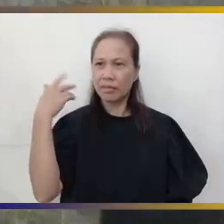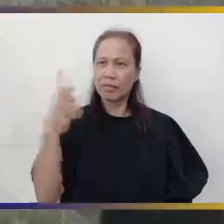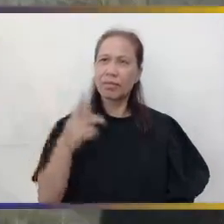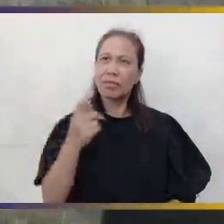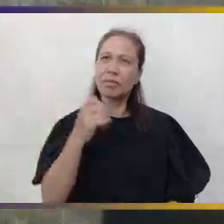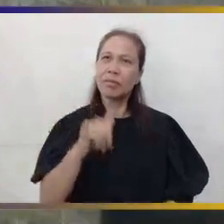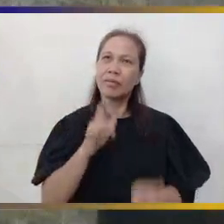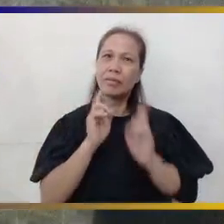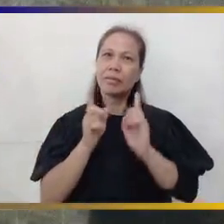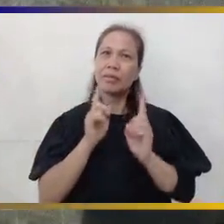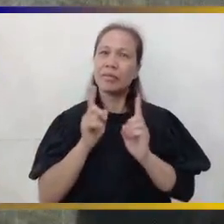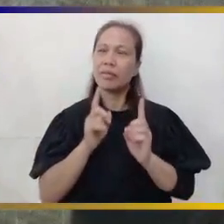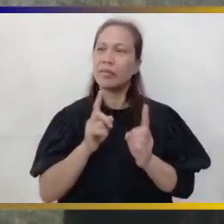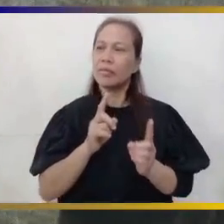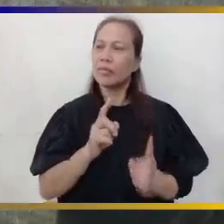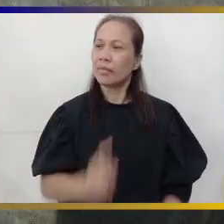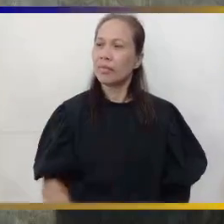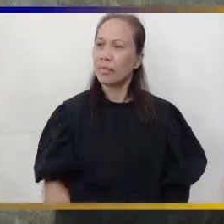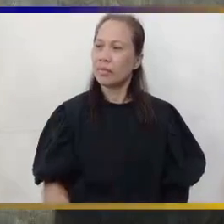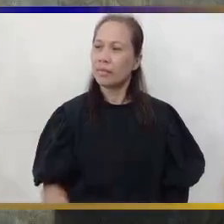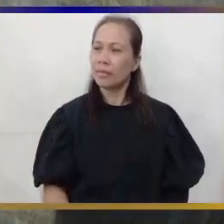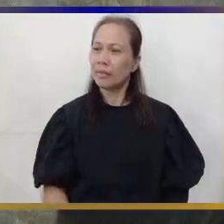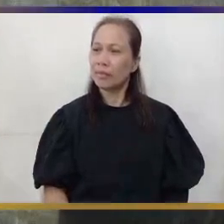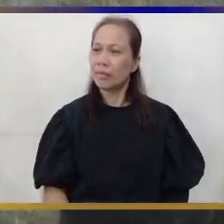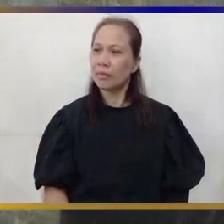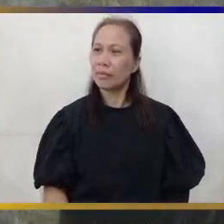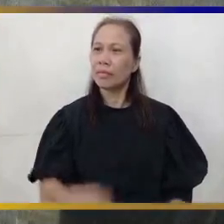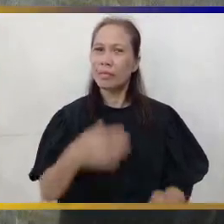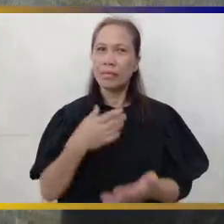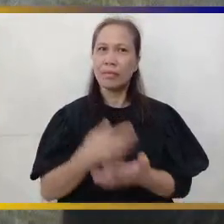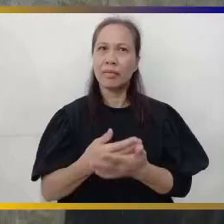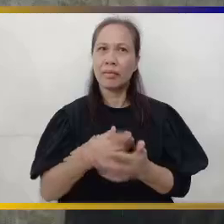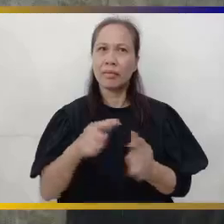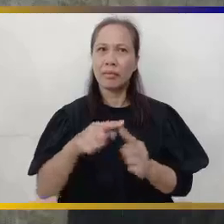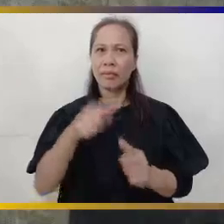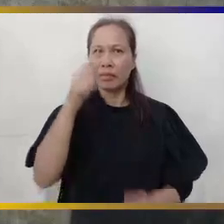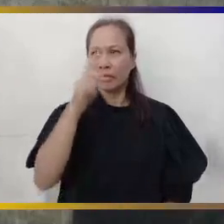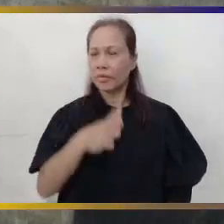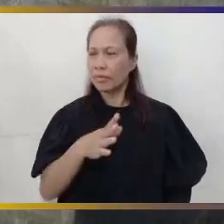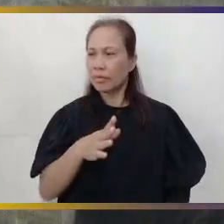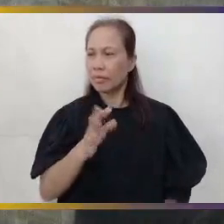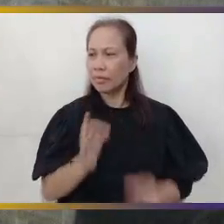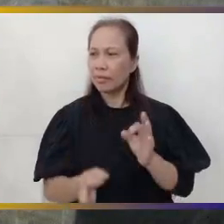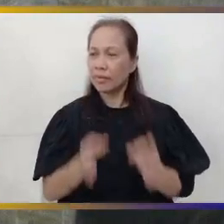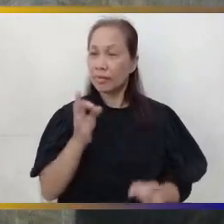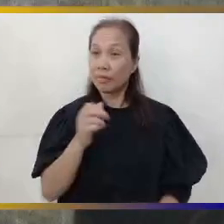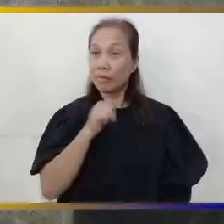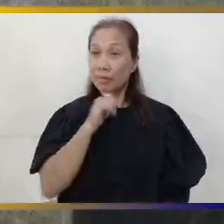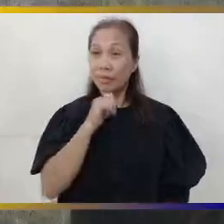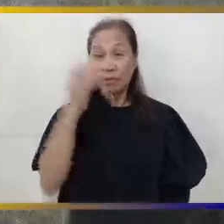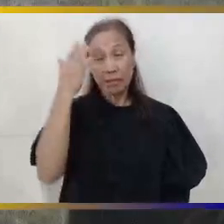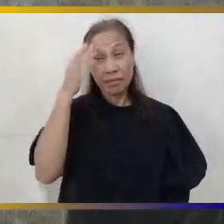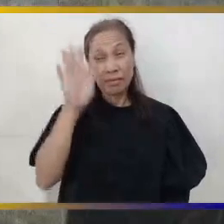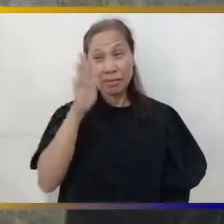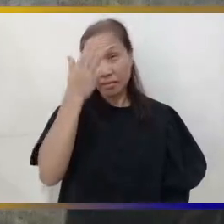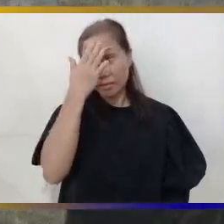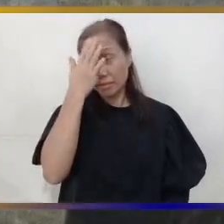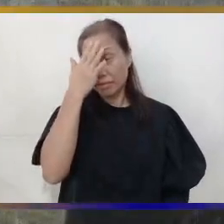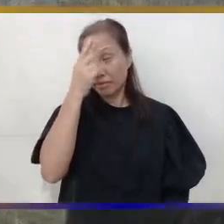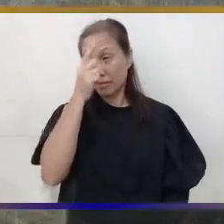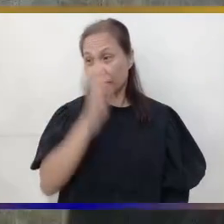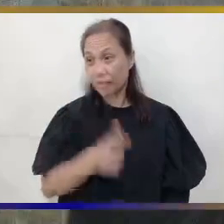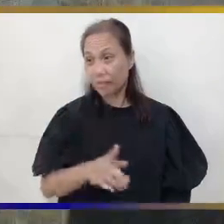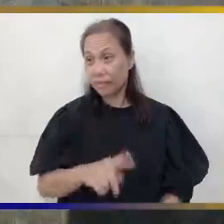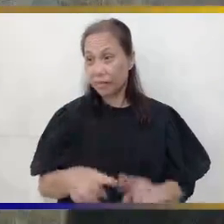so pero ang point natin ngayon is kung hindi man Saan nila kilala Diyos kilala nila ang